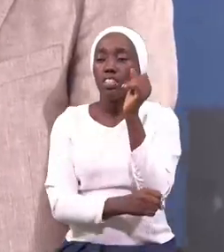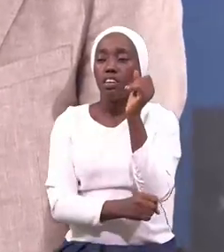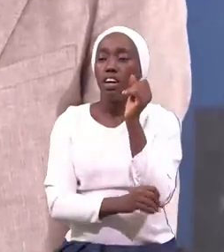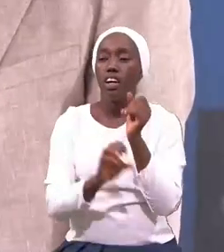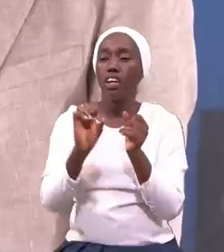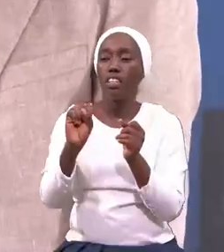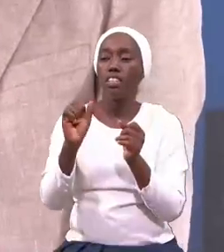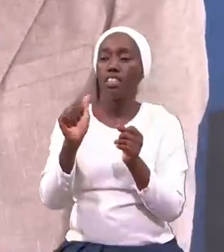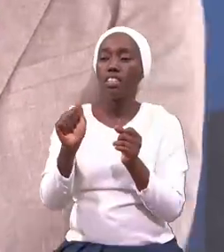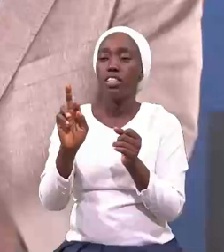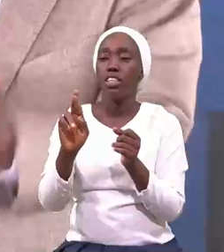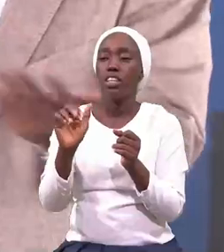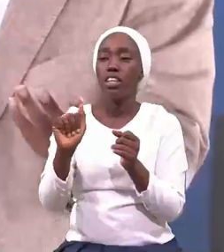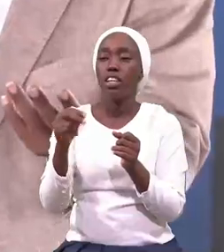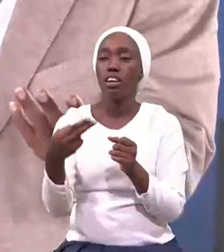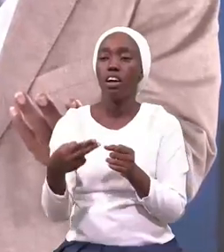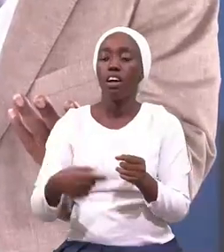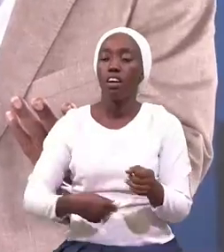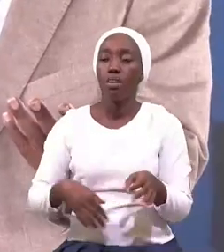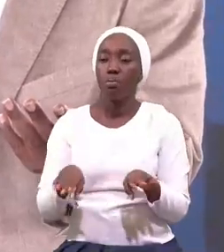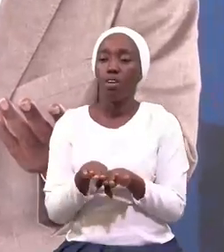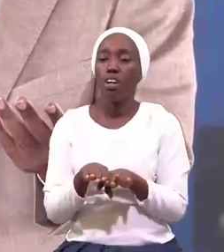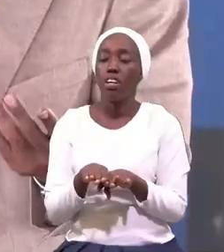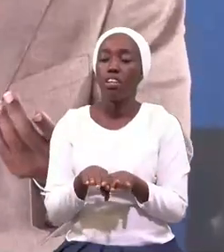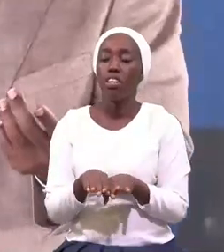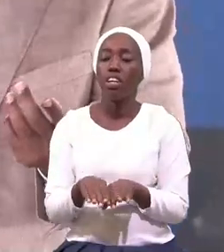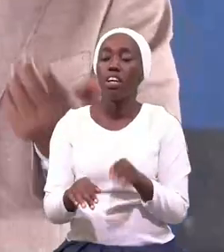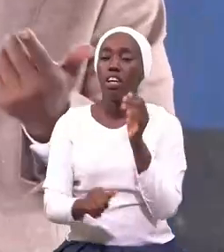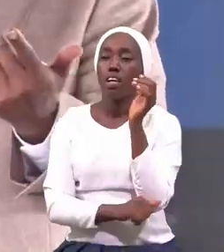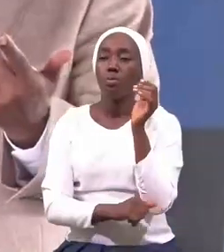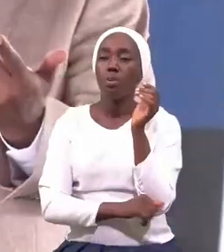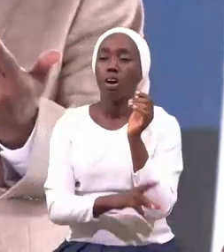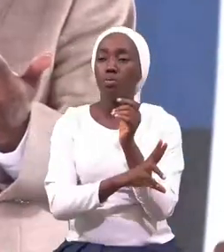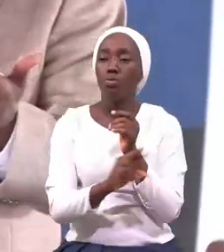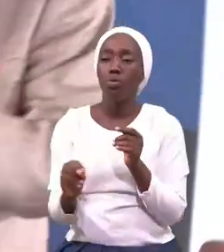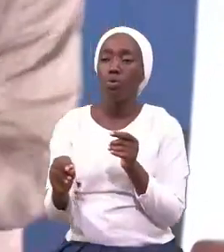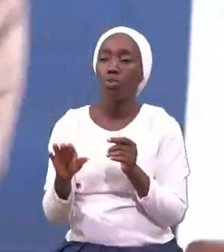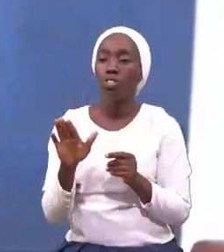Sarah est stérile. Abraham n'a pas d'enfant.